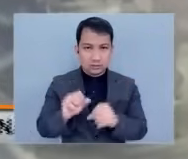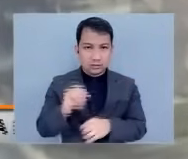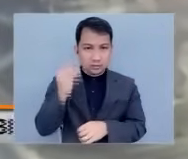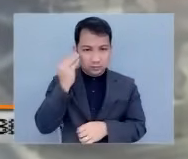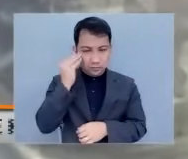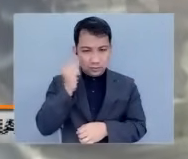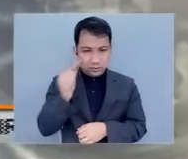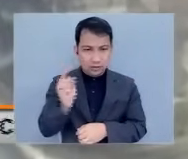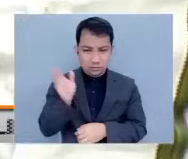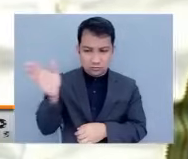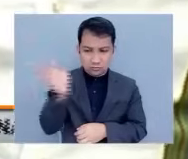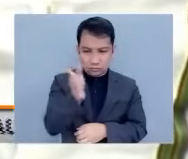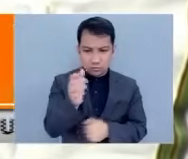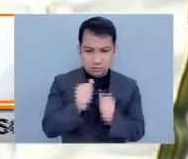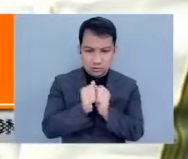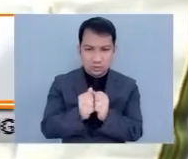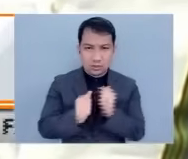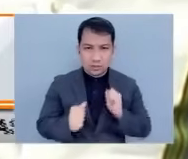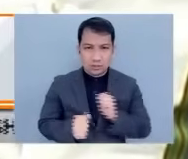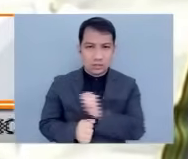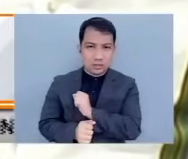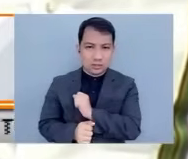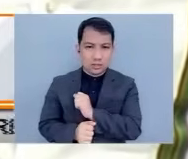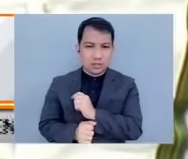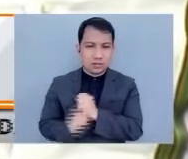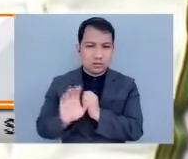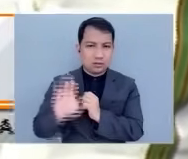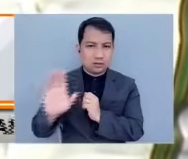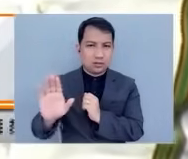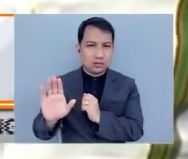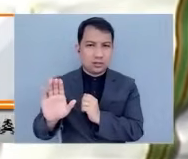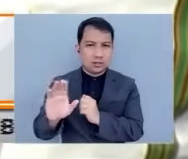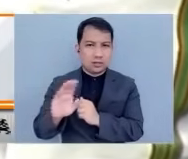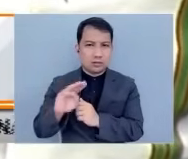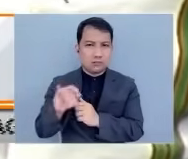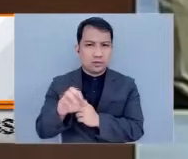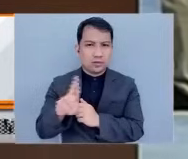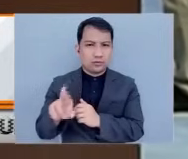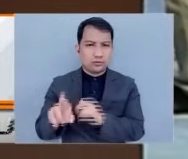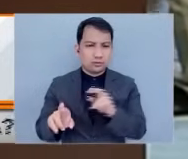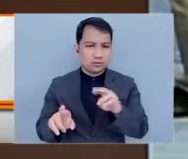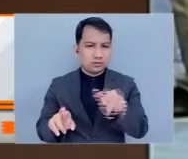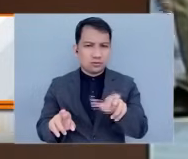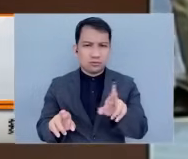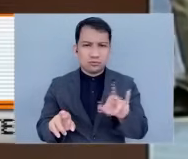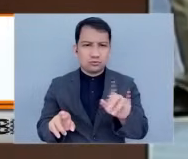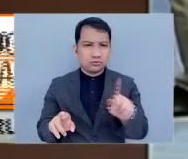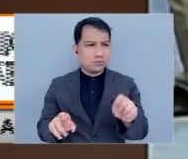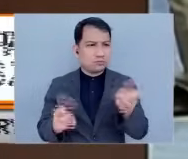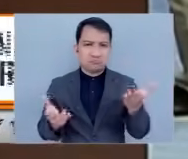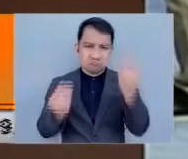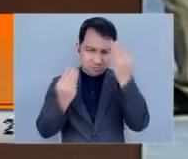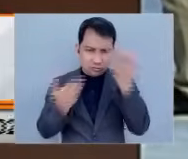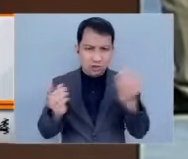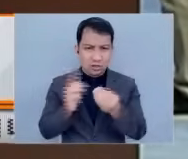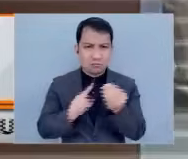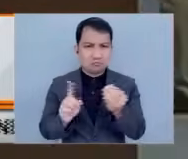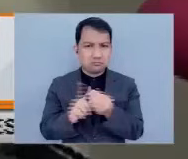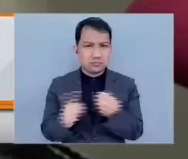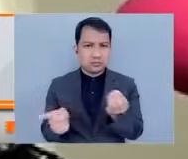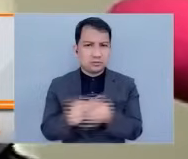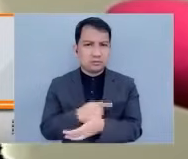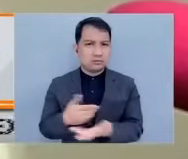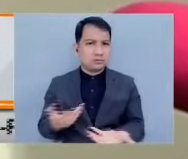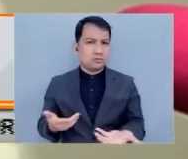mga kasamahan niya sa mayorya at maging ang minorya. Lahat sila, wala naman daw nababalita ang tungkol dito. Palagi ko naman